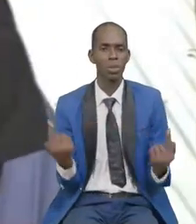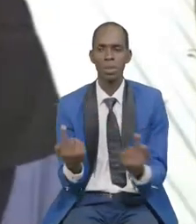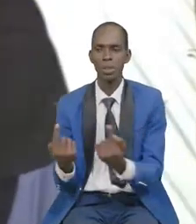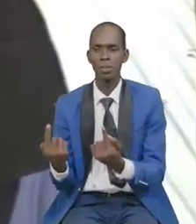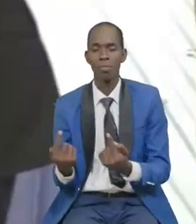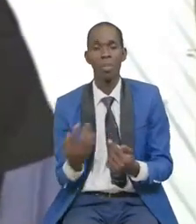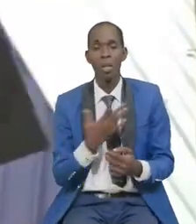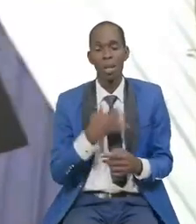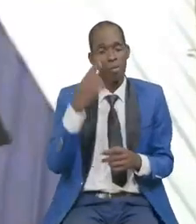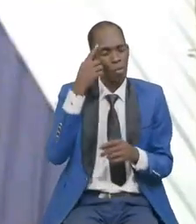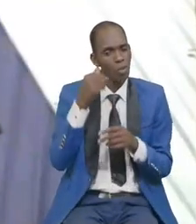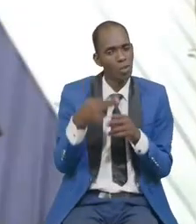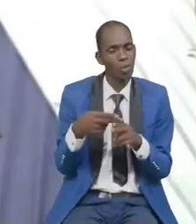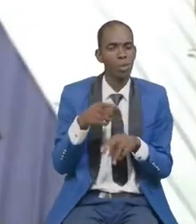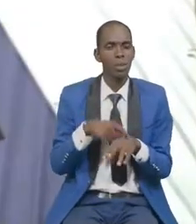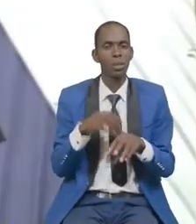période,